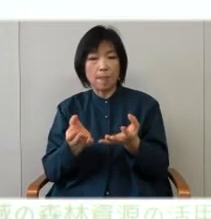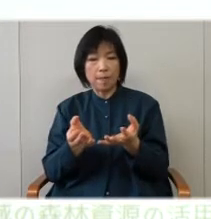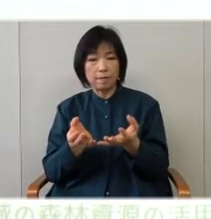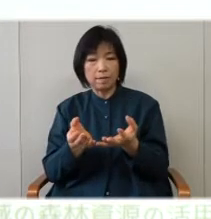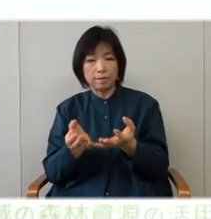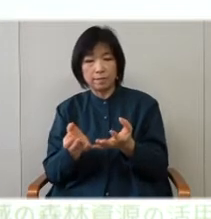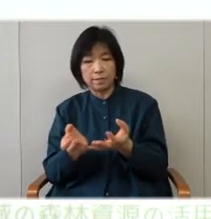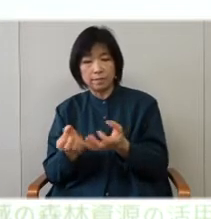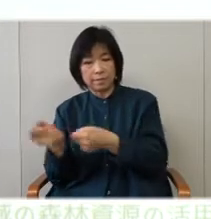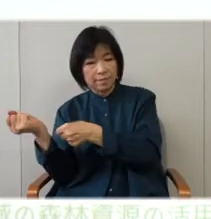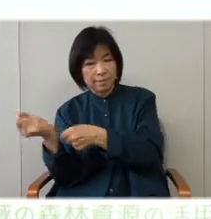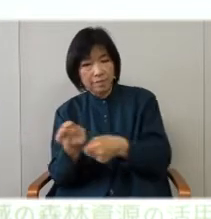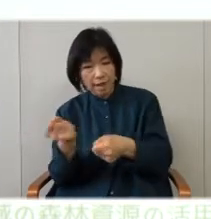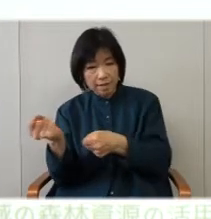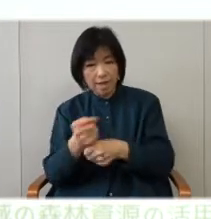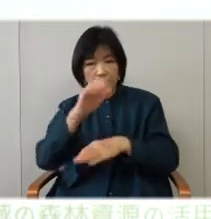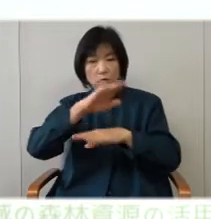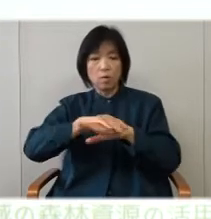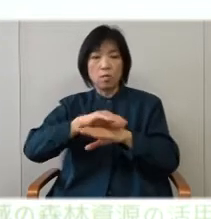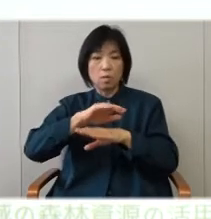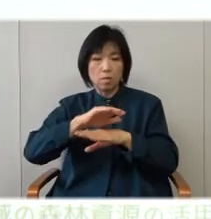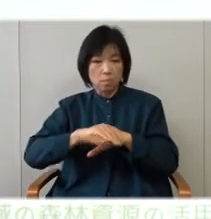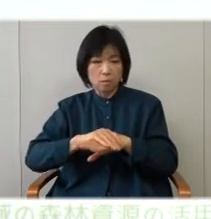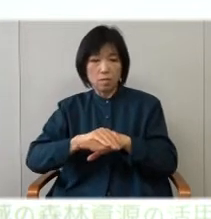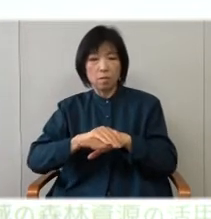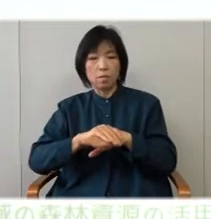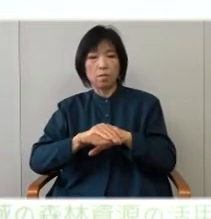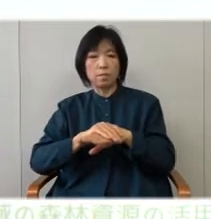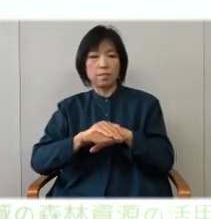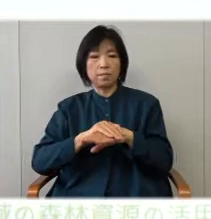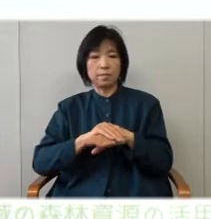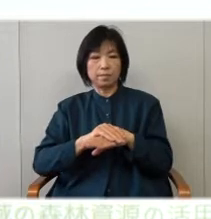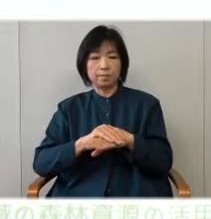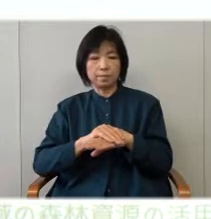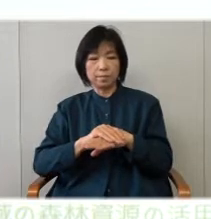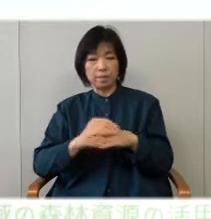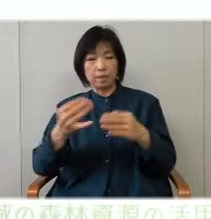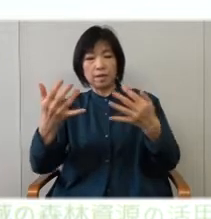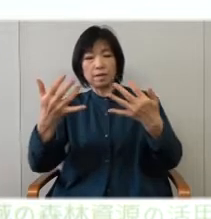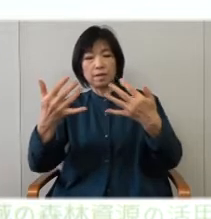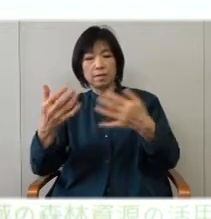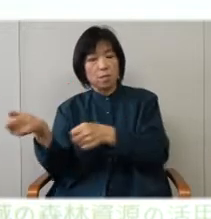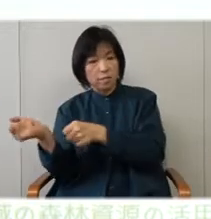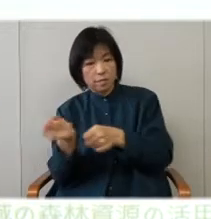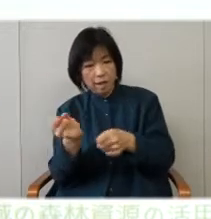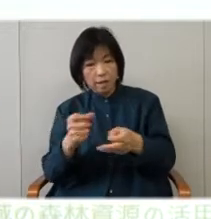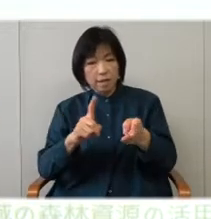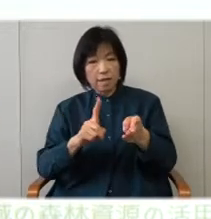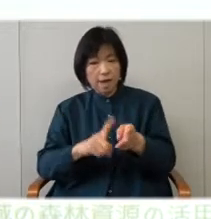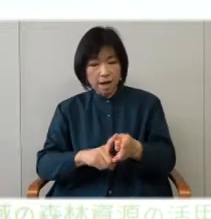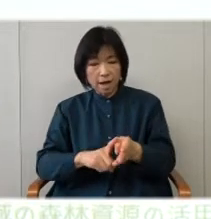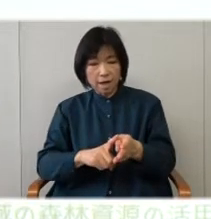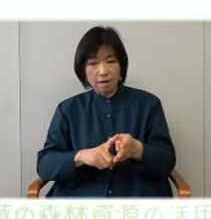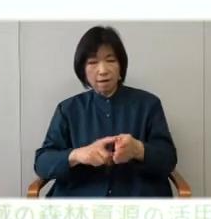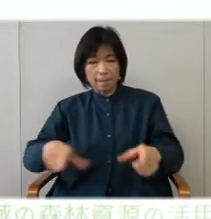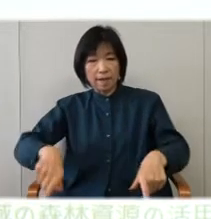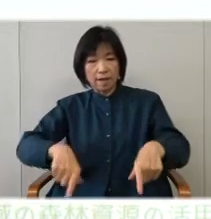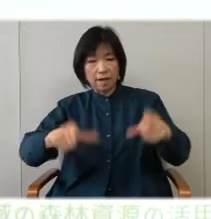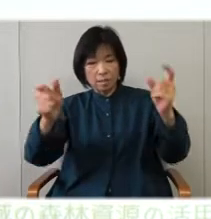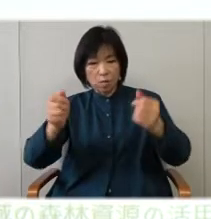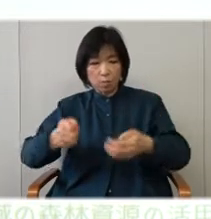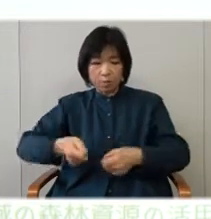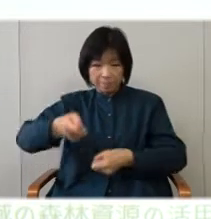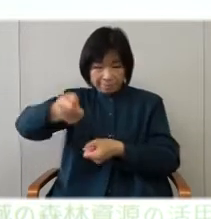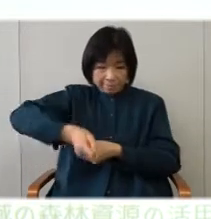伐採方法、先ほど言った公正の機械を使って伐採から玉切りまでまた枝払いも一気にやってし